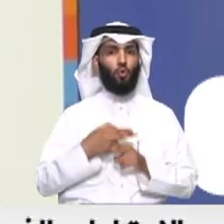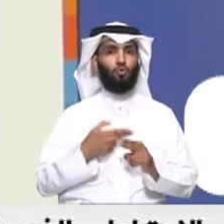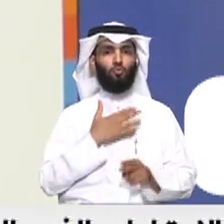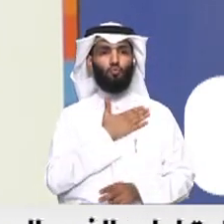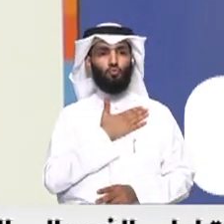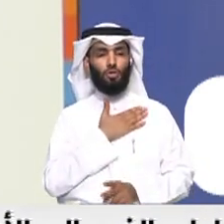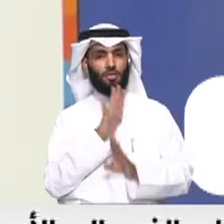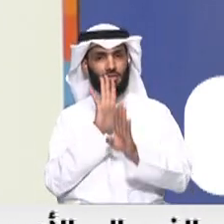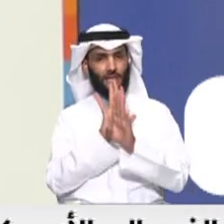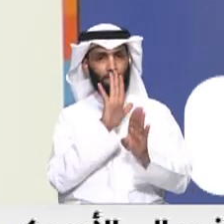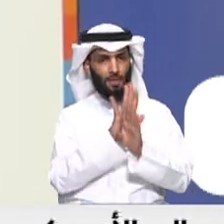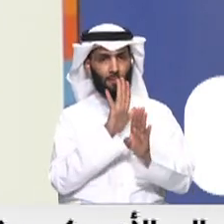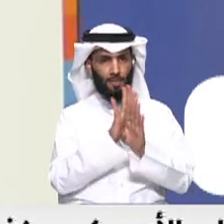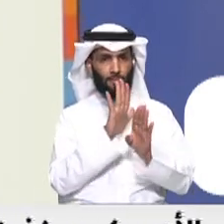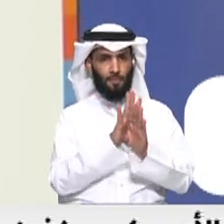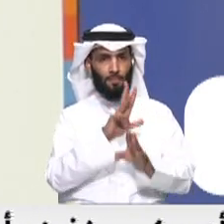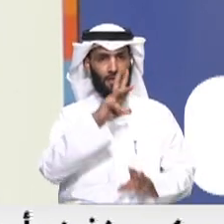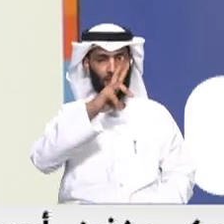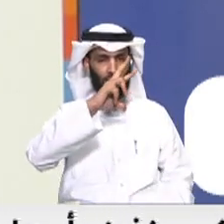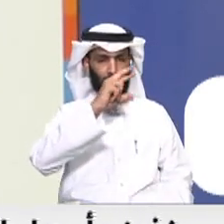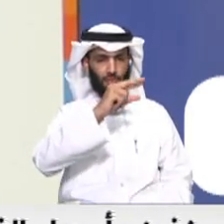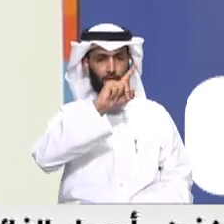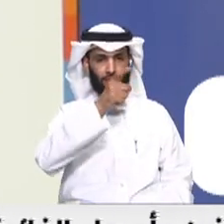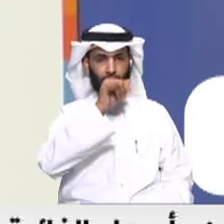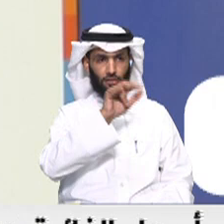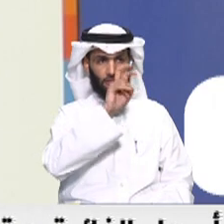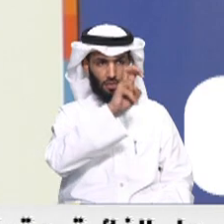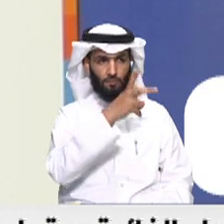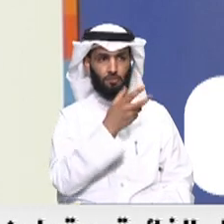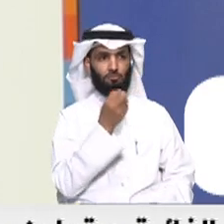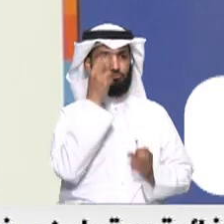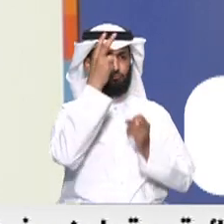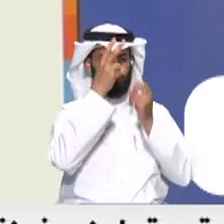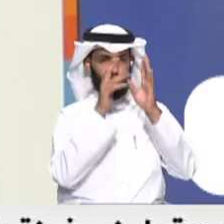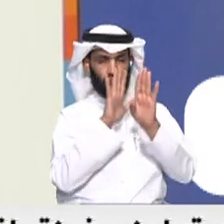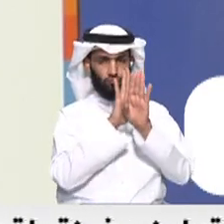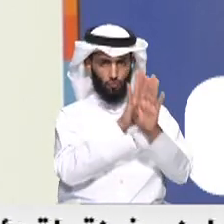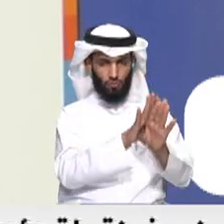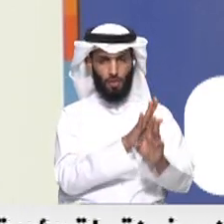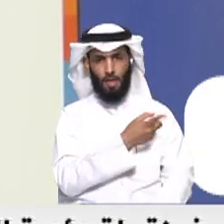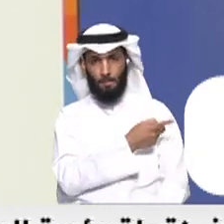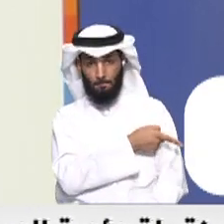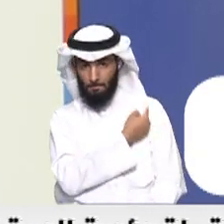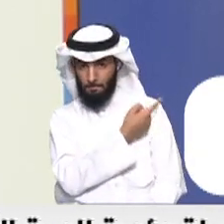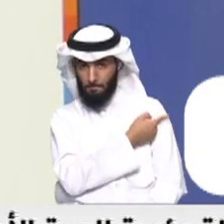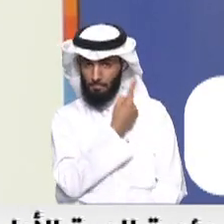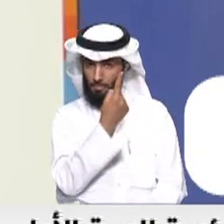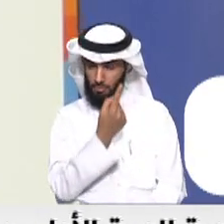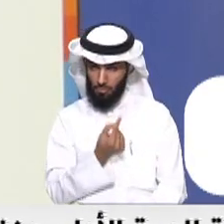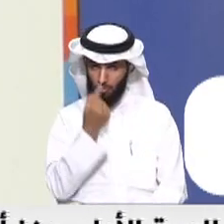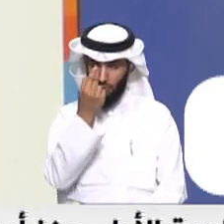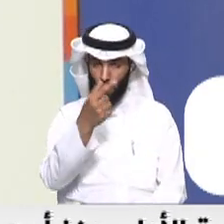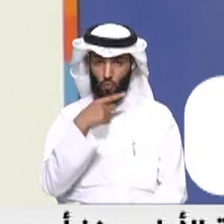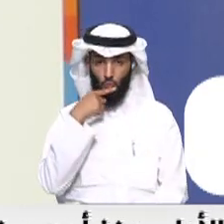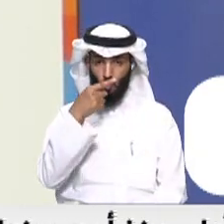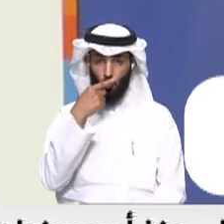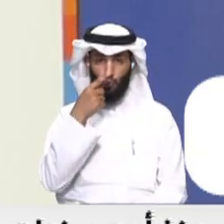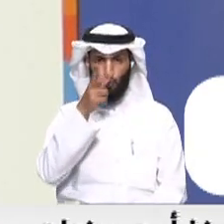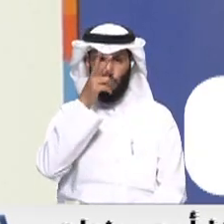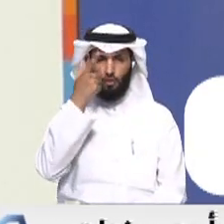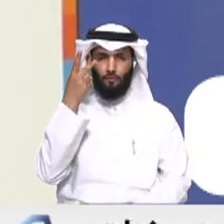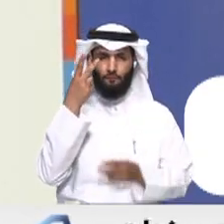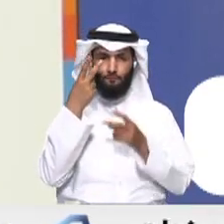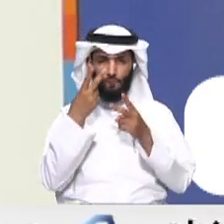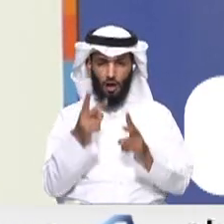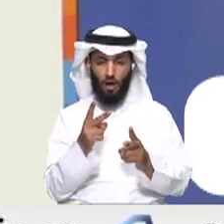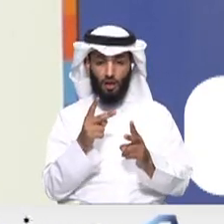الوكالة والمساهمة في مبادراتها، والتي نذكر من بينها على سبيل المثال المساهمة في المراحل